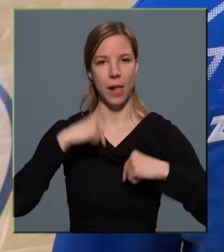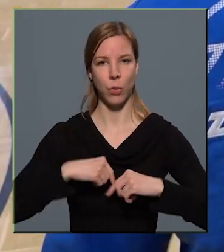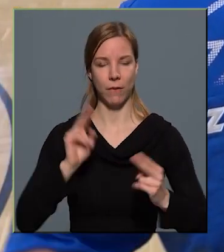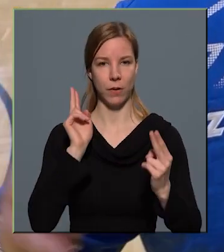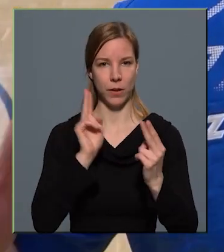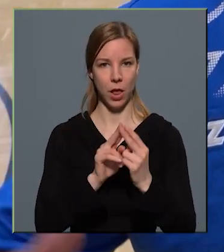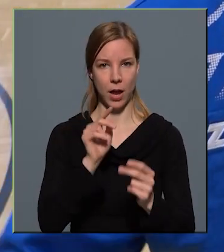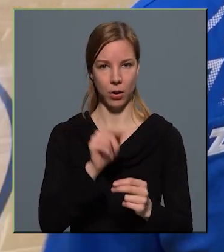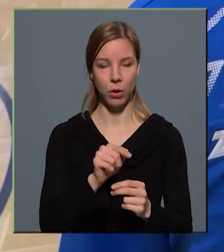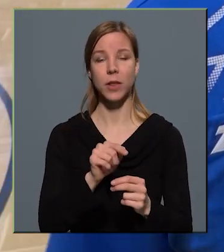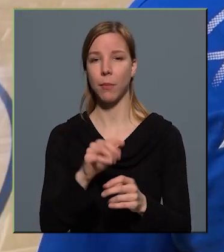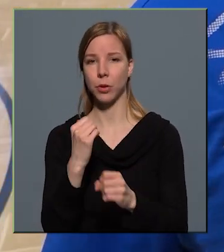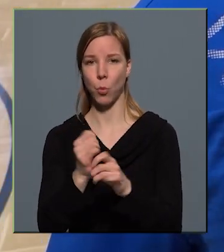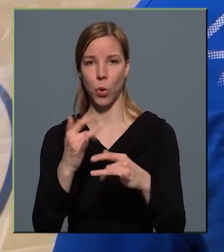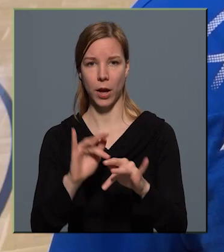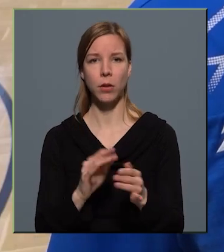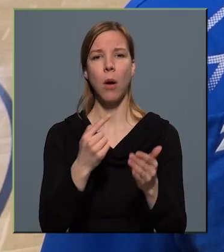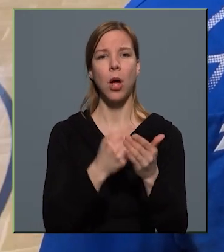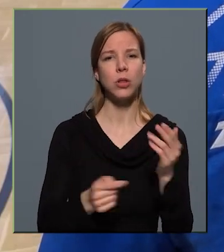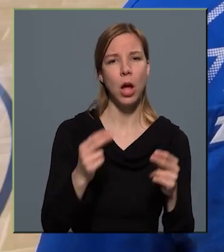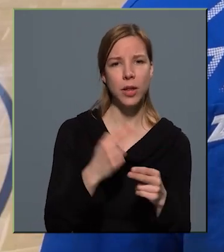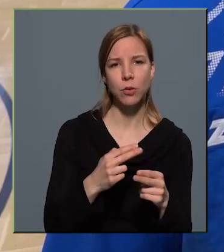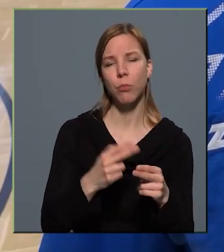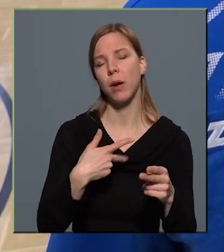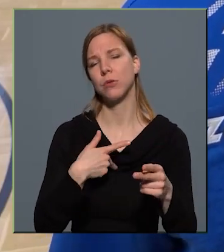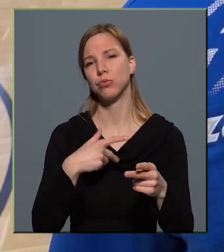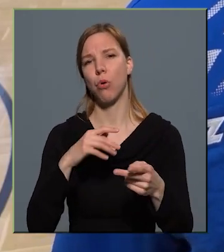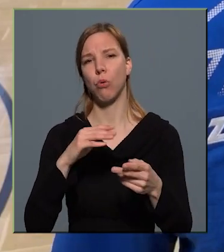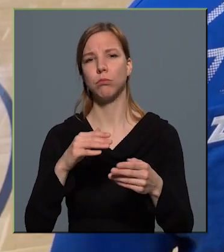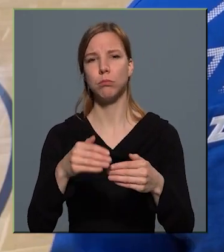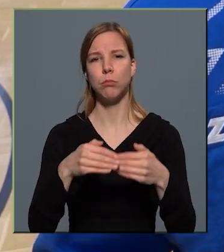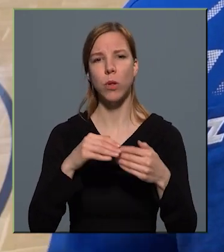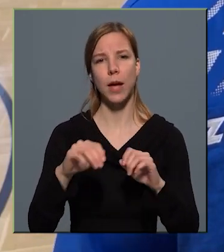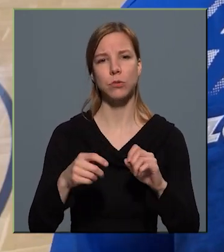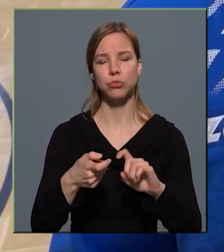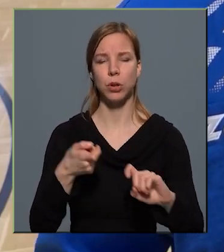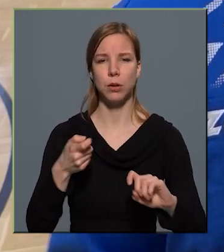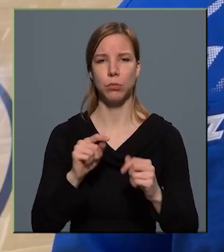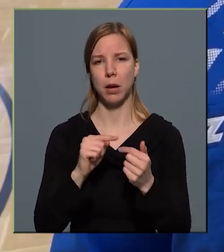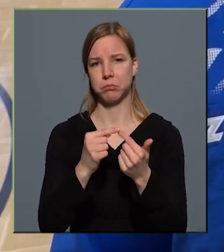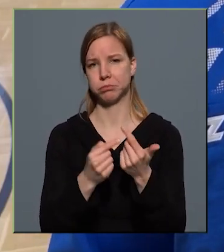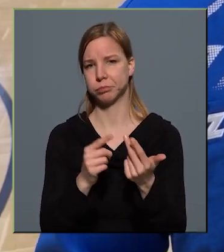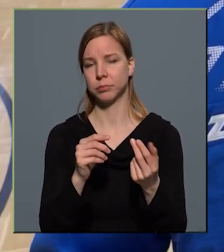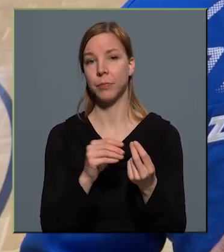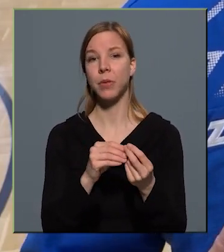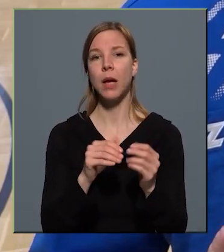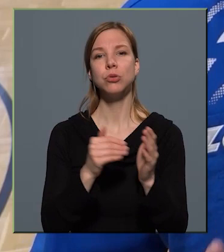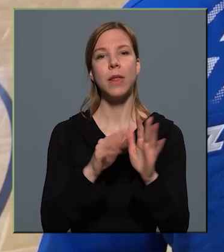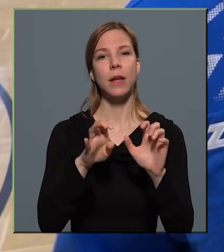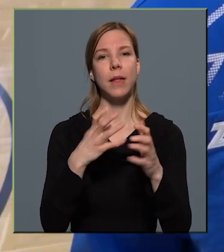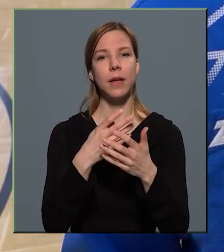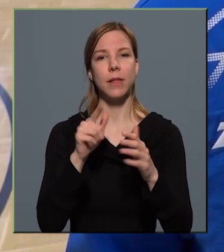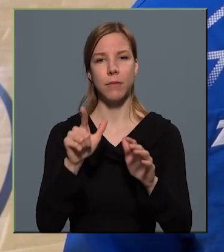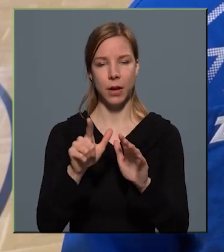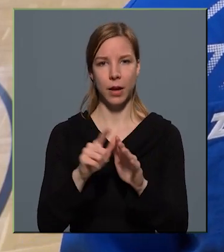ahol dolgoztak ugye Down-szindrómások, értelmű fejtékosok, mozgássérült, stb. És 92. januárjától egy közös munka egyből